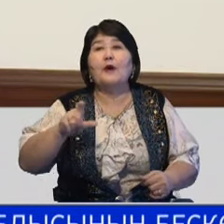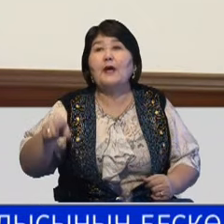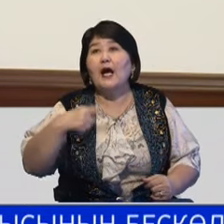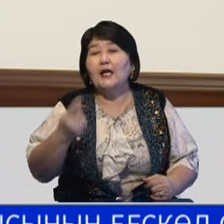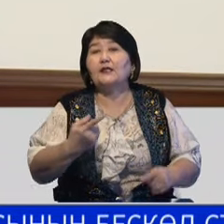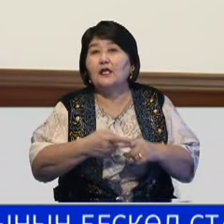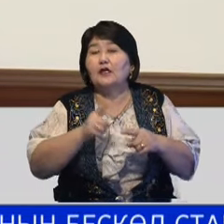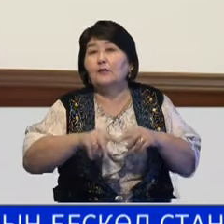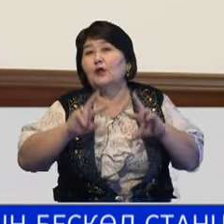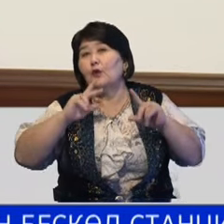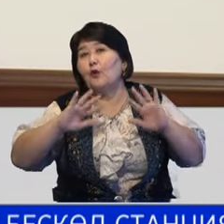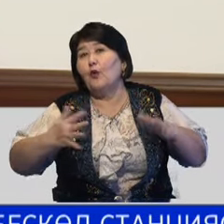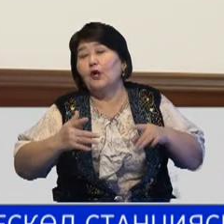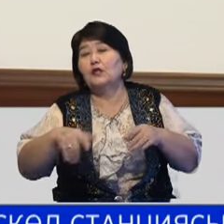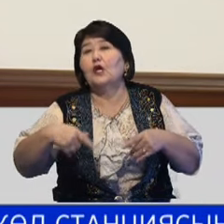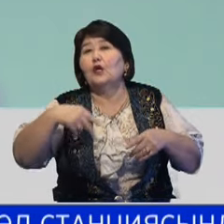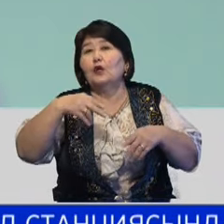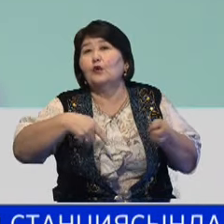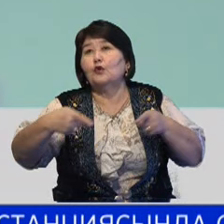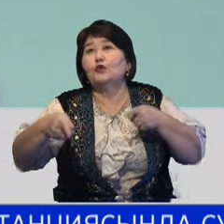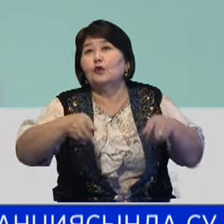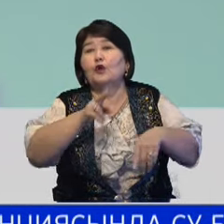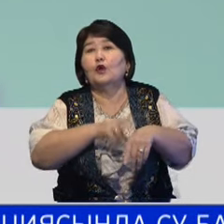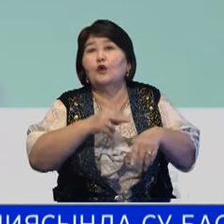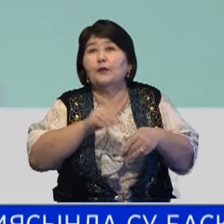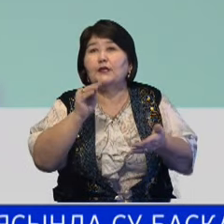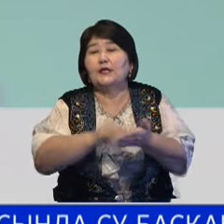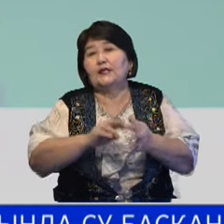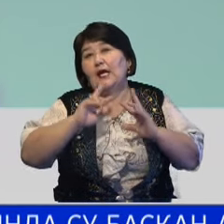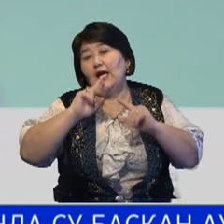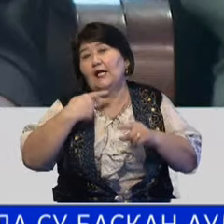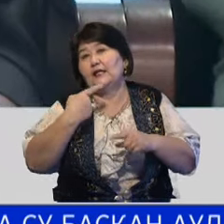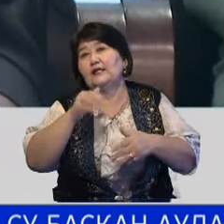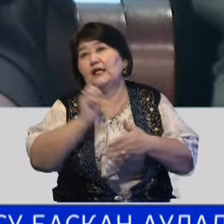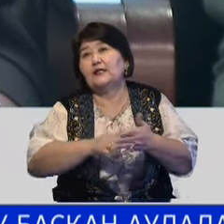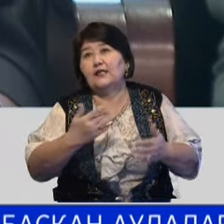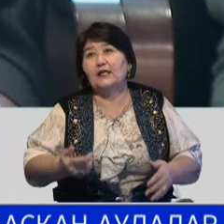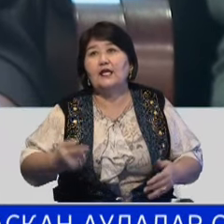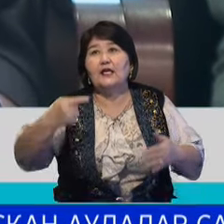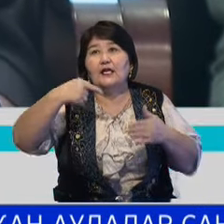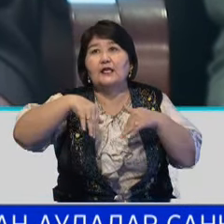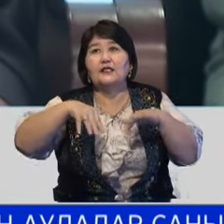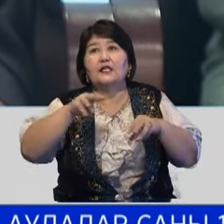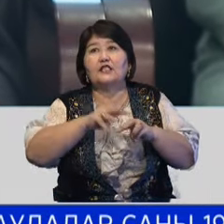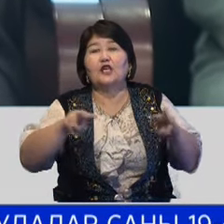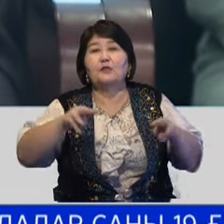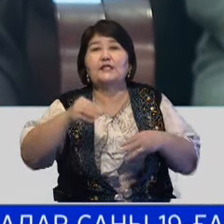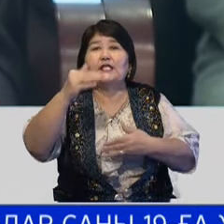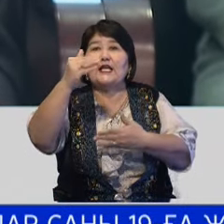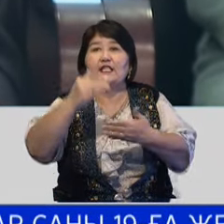айтуынша, базадағы бұл олқылық көші-қон полициясының деректерді енгізуді жіберген қателігінің салдары. Ішкі істер министрлігінен тізім